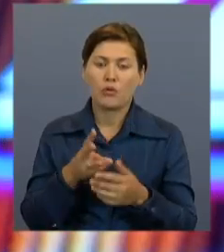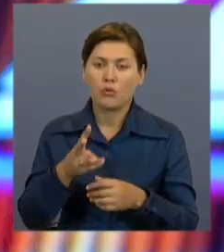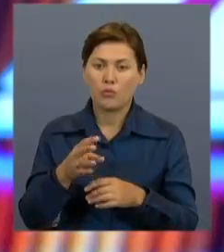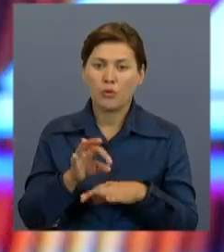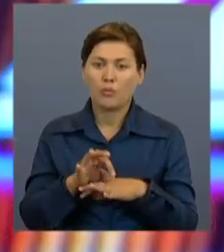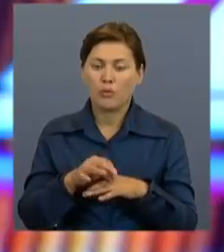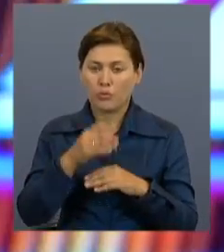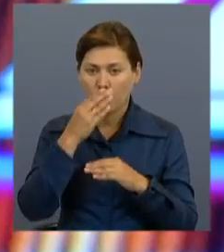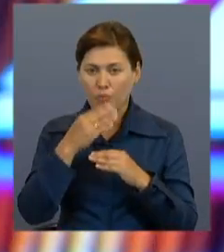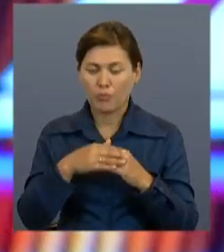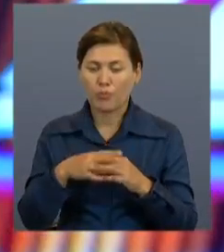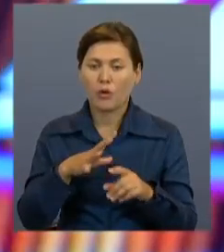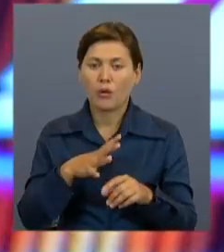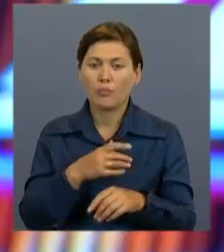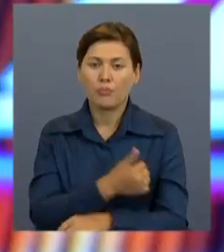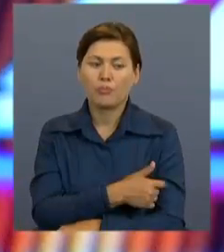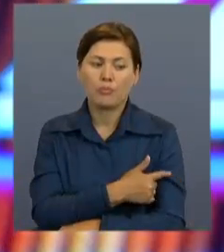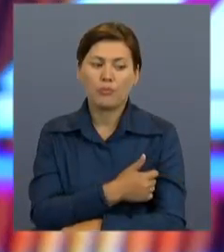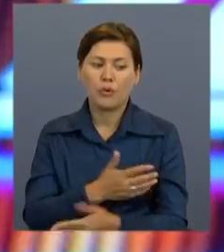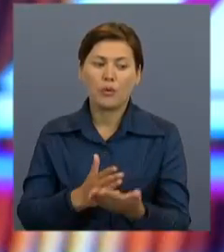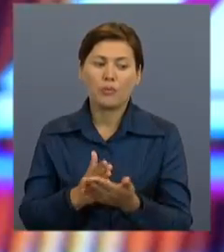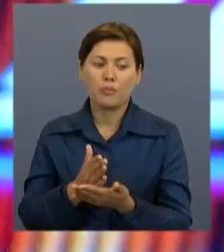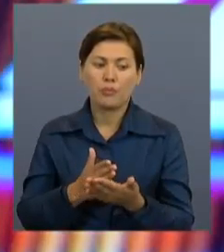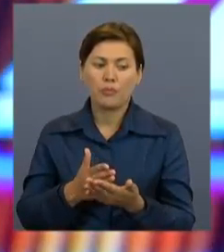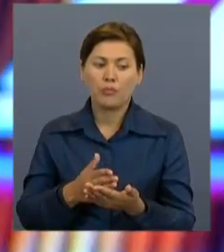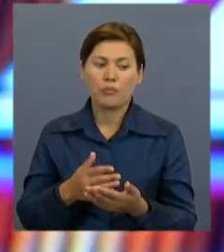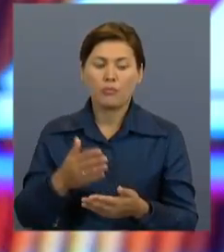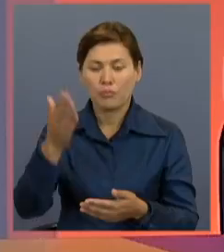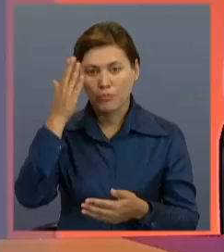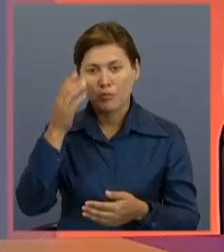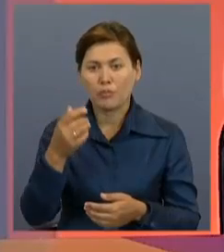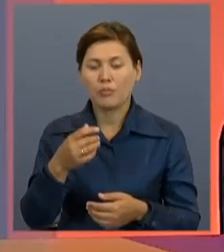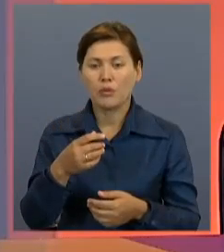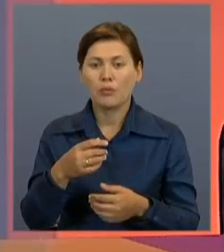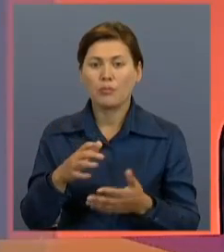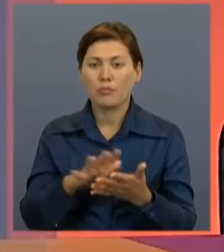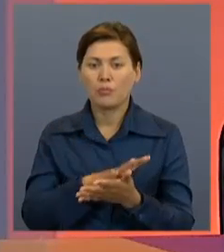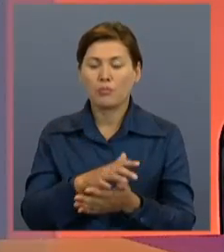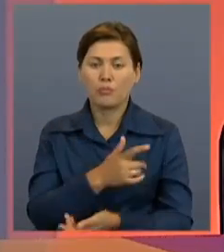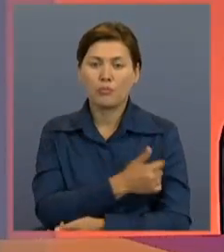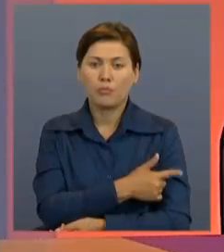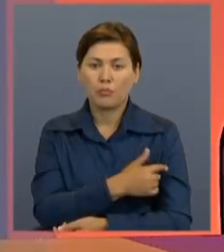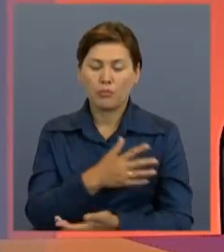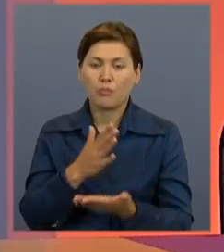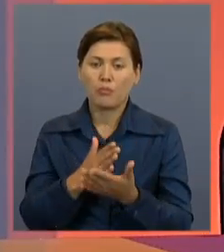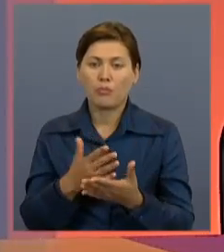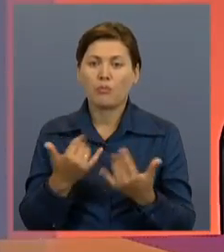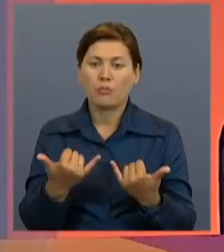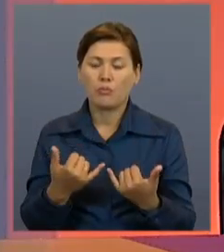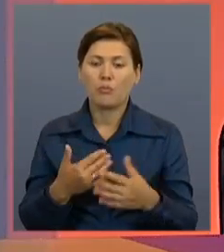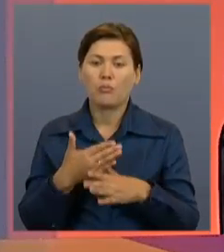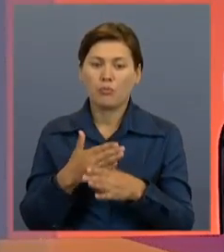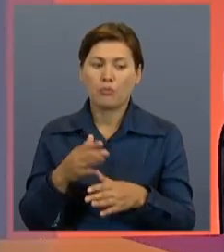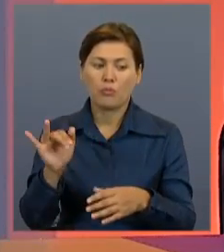ауруға жуық, 3000 медициналық қызметтің түрлері осы тегін медициналық көмектің аясында кепілдендірілген бүгінгі таңда. Бірақ